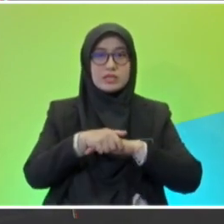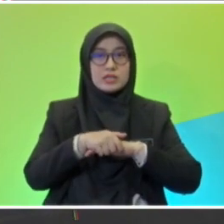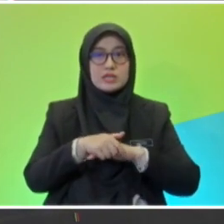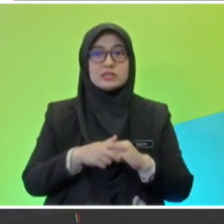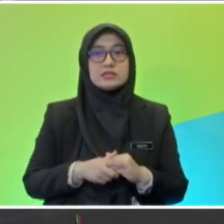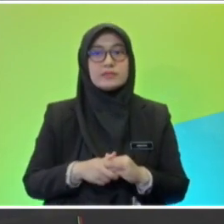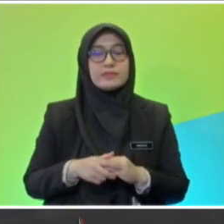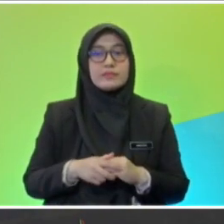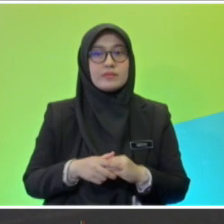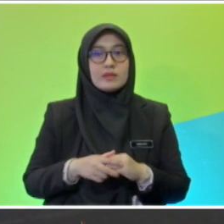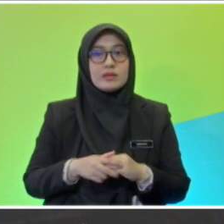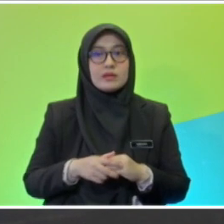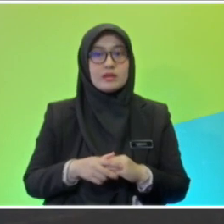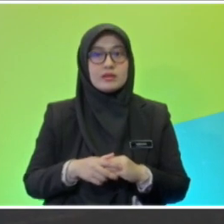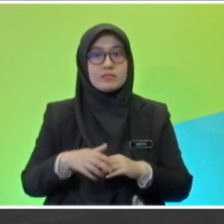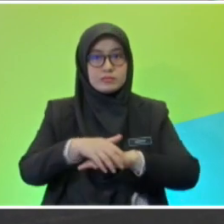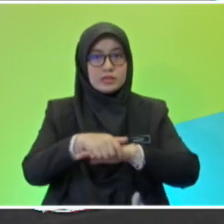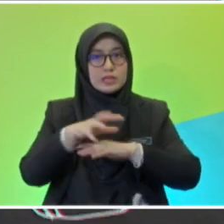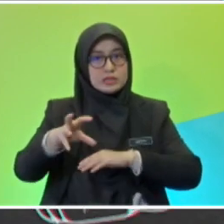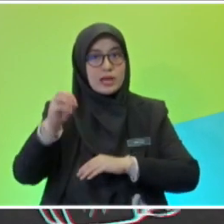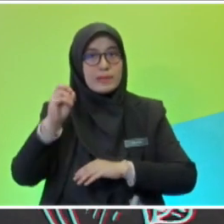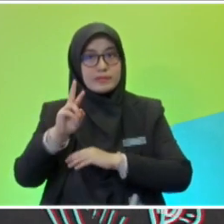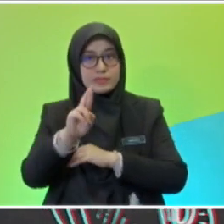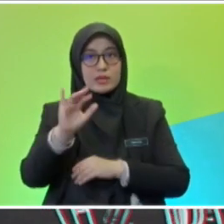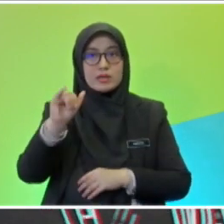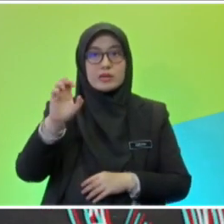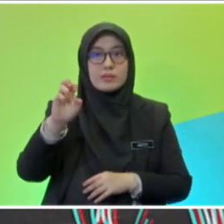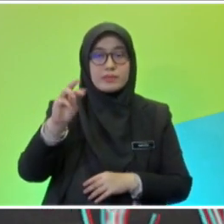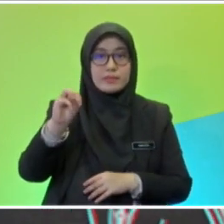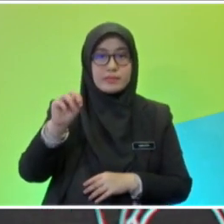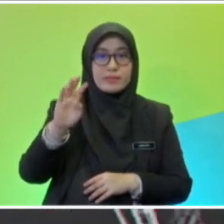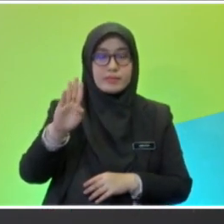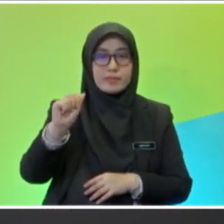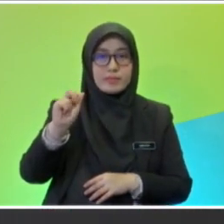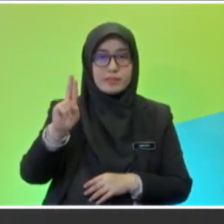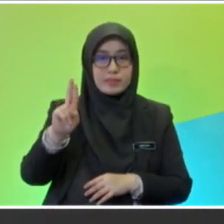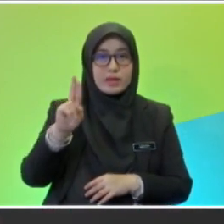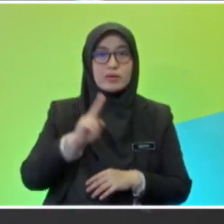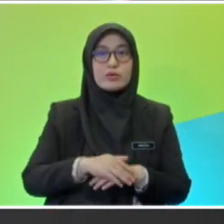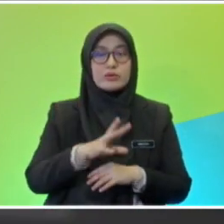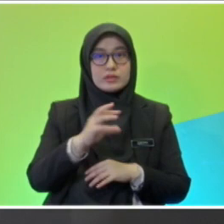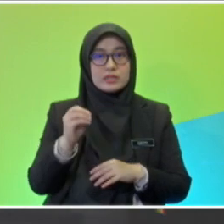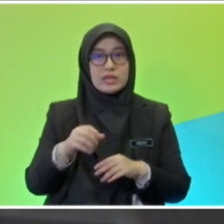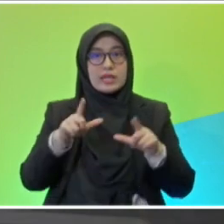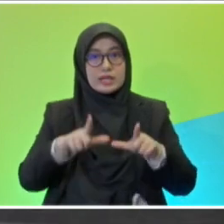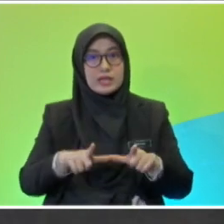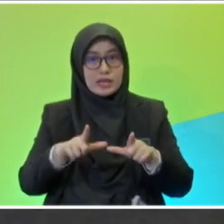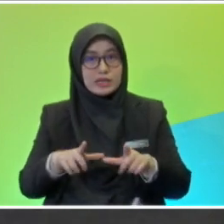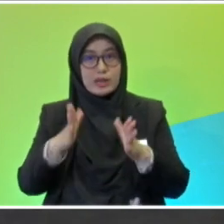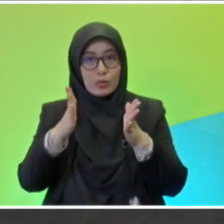menguasai Rembang jelebu dan sering menanti dengan cara menempatkan pegawai magistik dan pemungut hasil